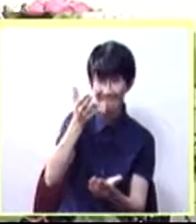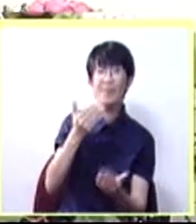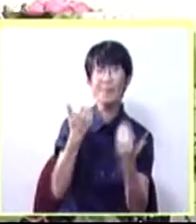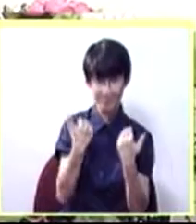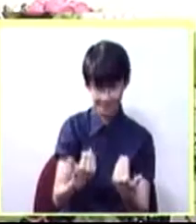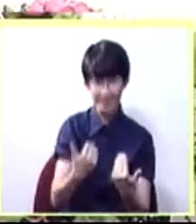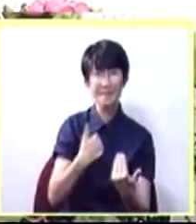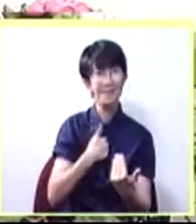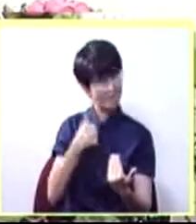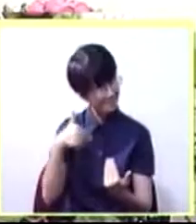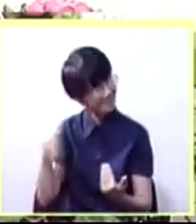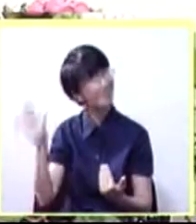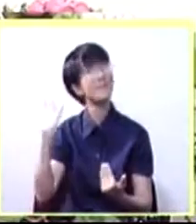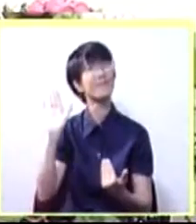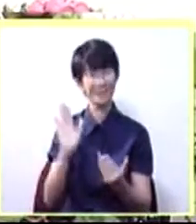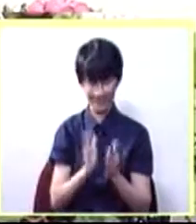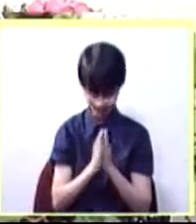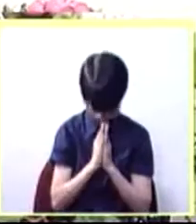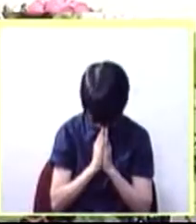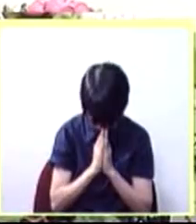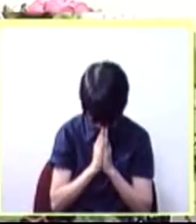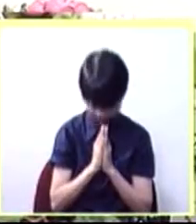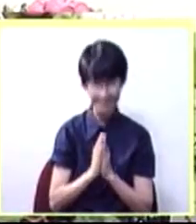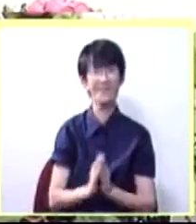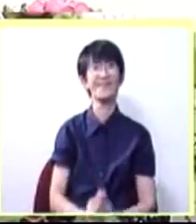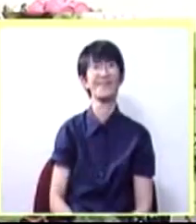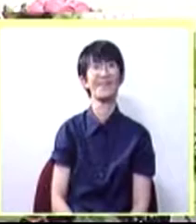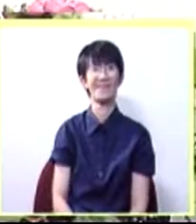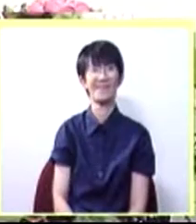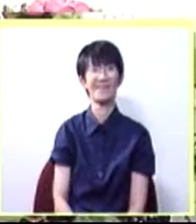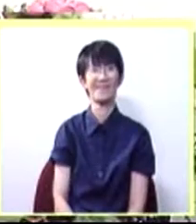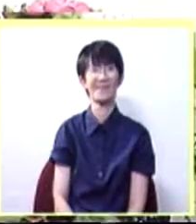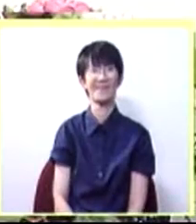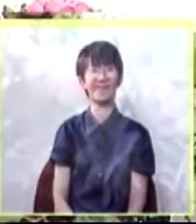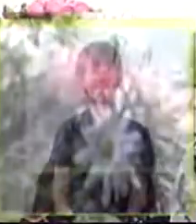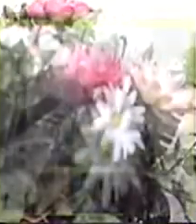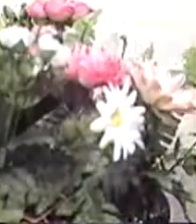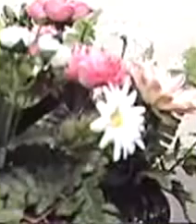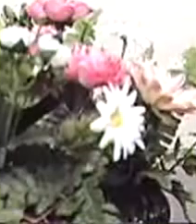ไปในอนาคตได้ไงล่ะคะคุณผู้ชมวันนี้เวลาหมดลงแล้วค่ะต้องลาไปก่อนสวัสดีค่ะ